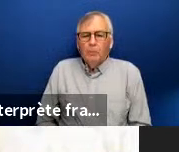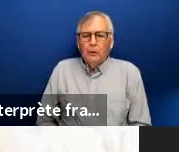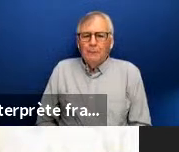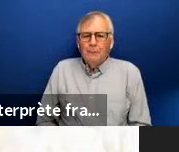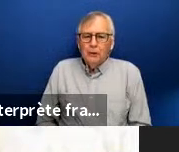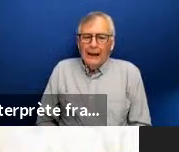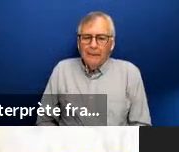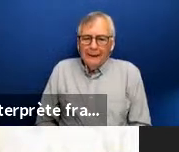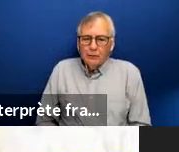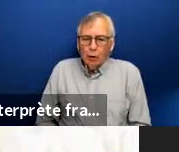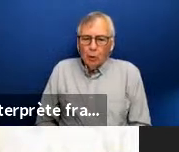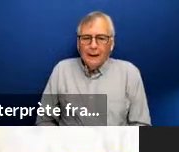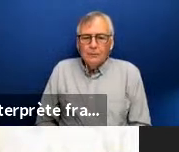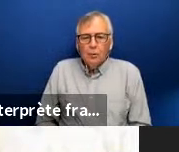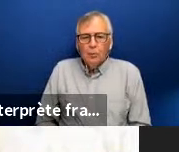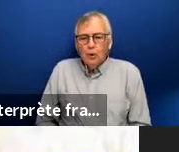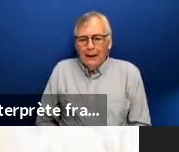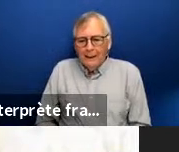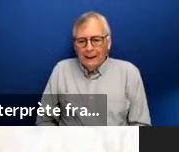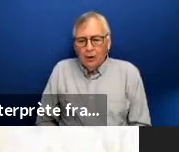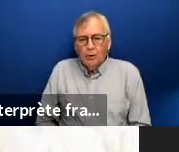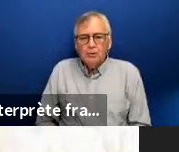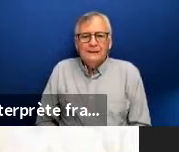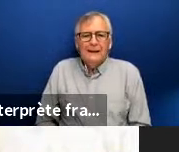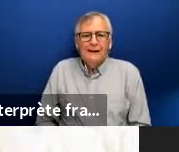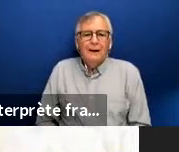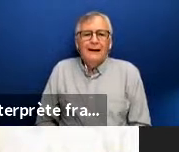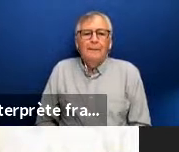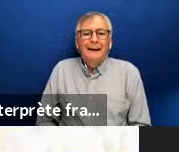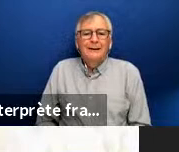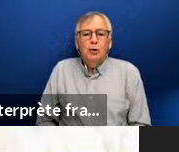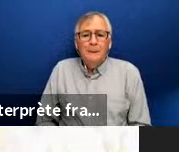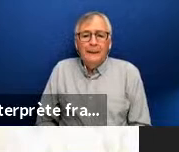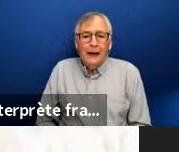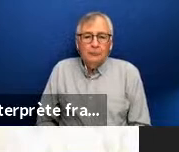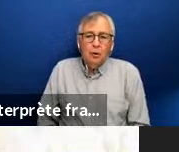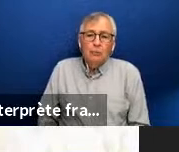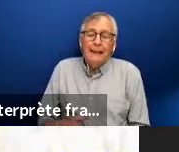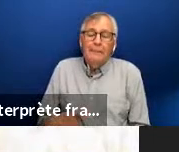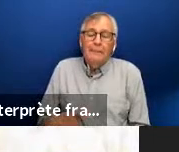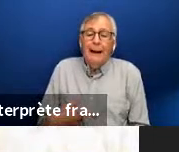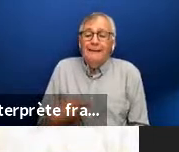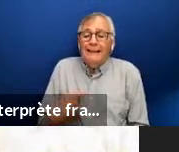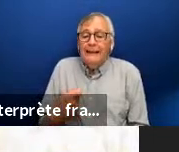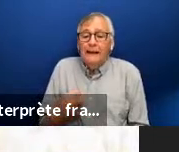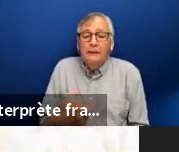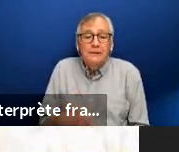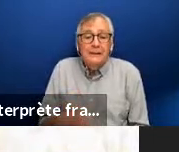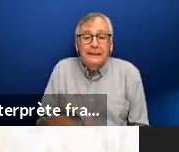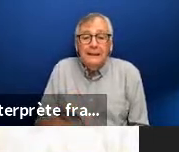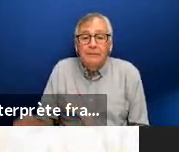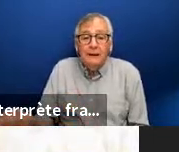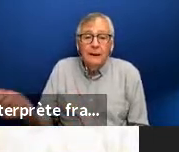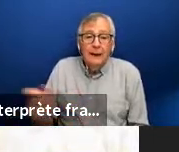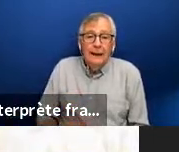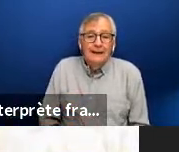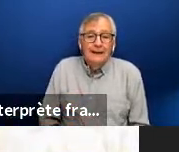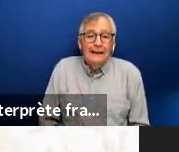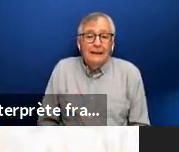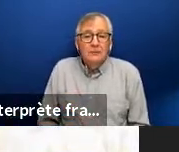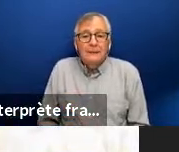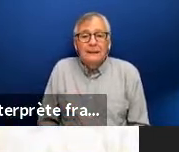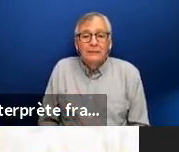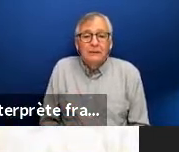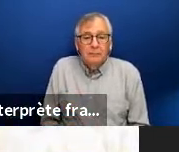Donc, on peut épeler de la main droite ou de la main gauche, c'est d'avoir la main dominante, donc la main avec laquelle vous écrivez,